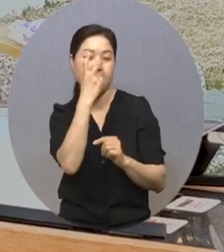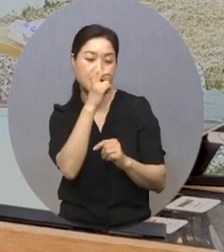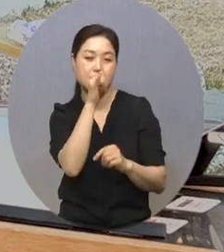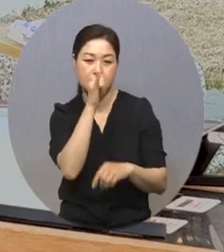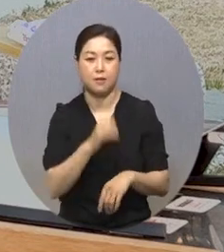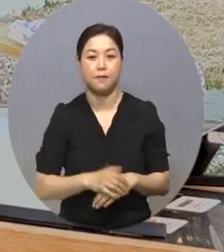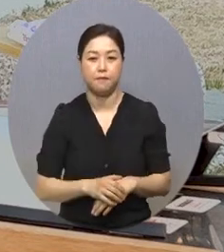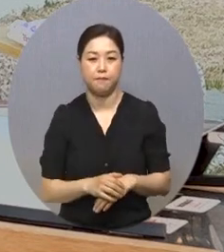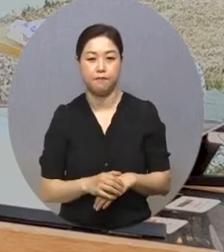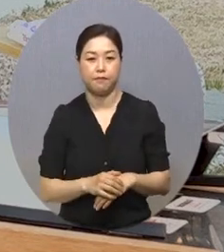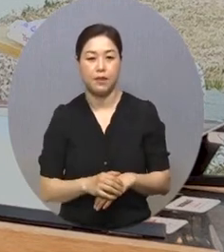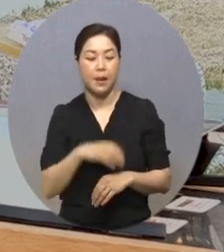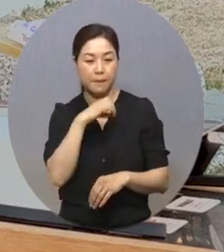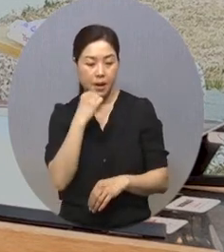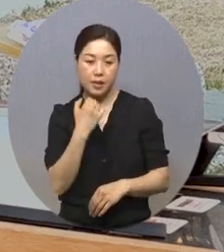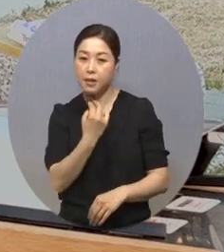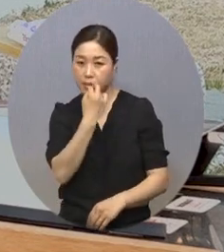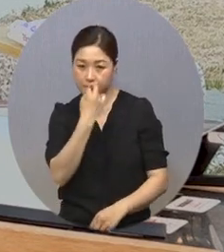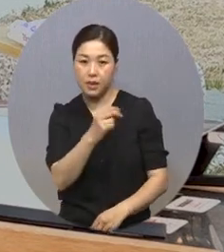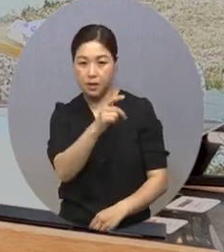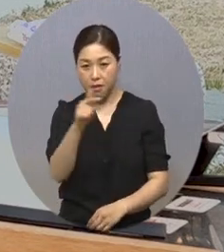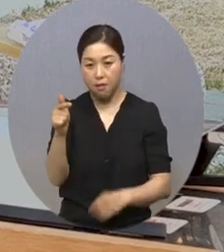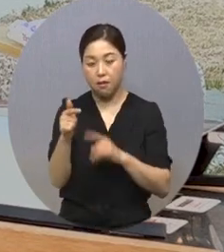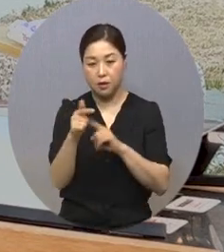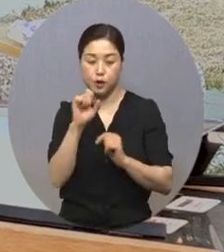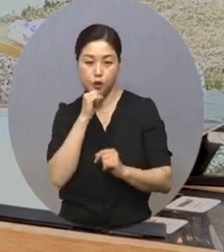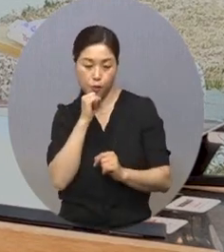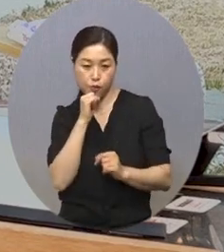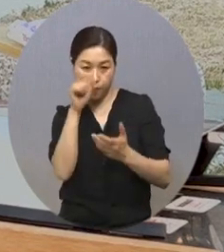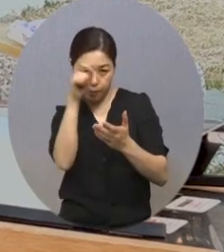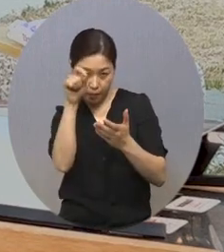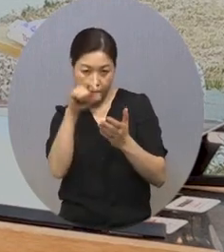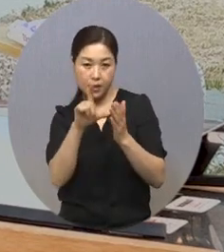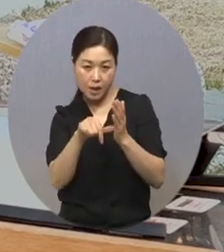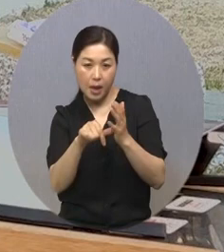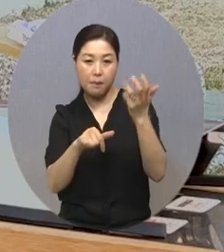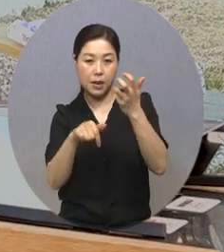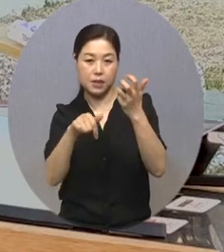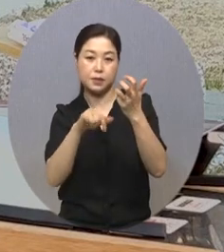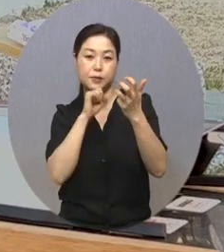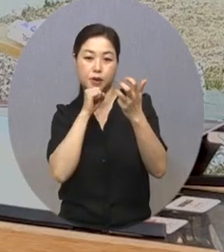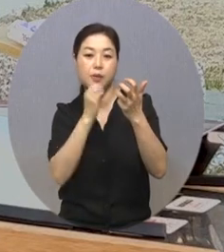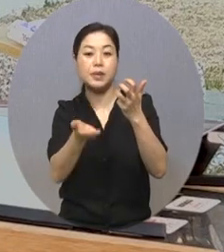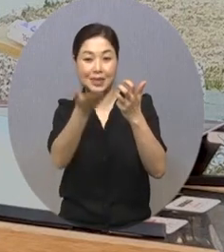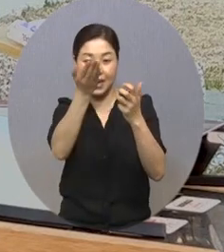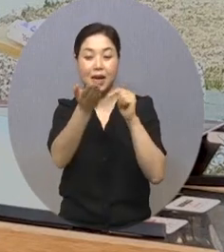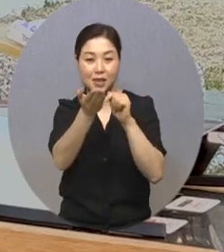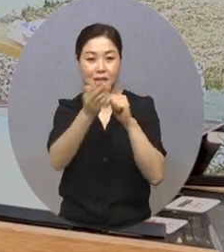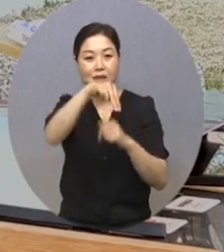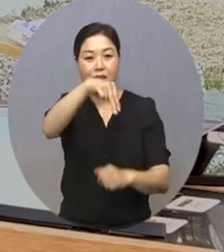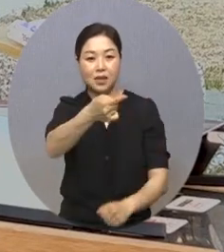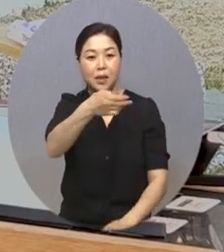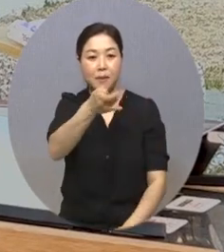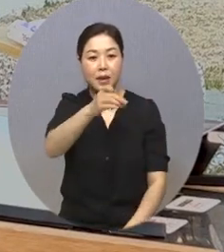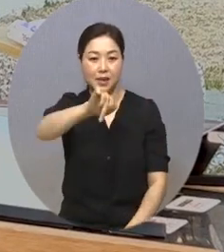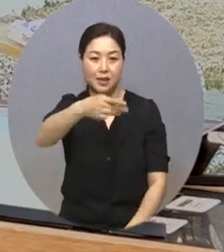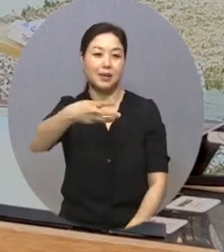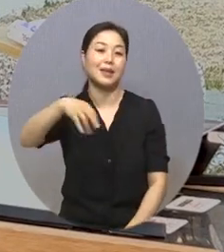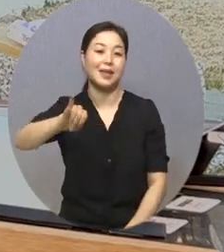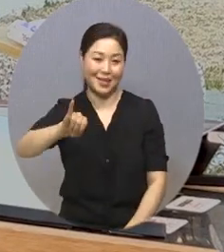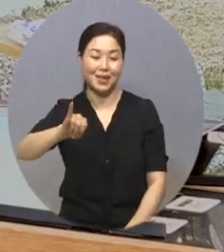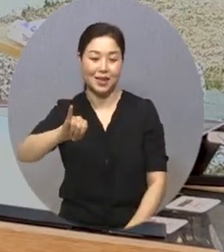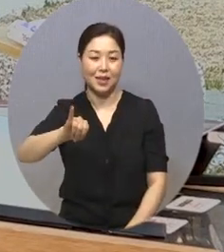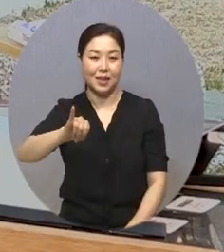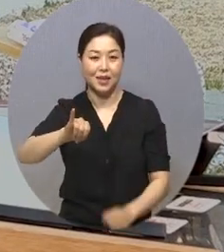그리고 맛이나 향이 이런게 점수를 매겨 쓸게 8시 점 이상이 될 거 기에 듯 티셔츠 려고 하기 때문에 커피